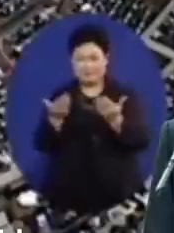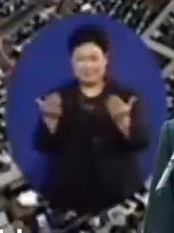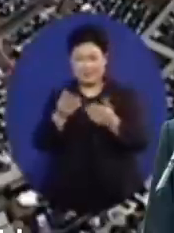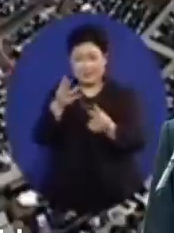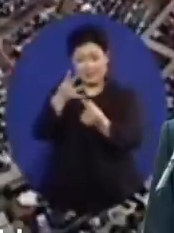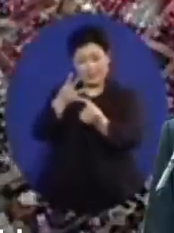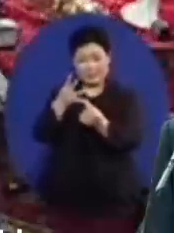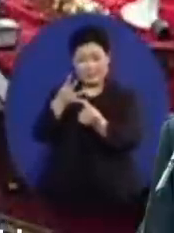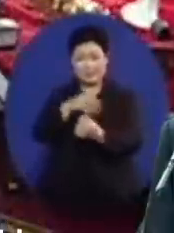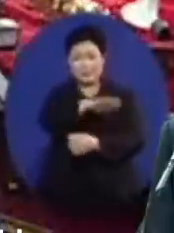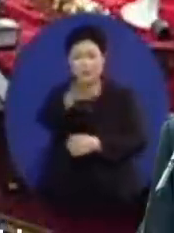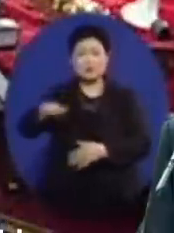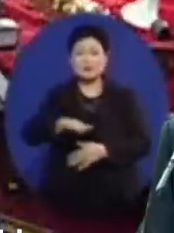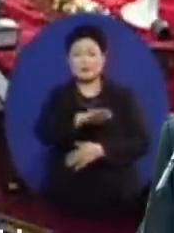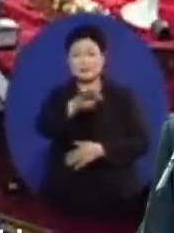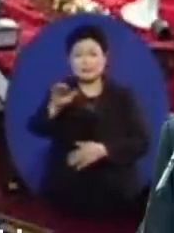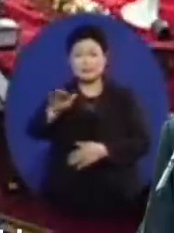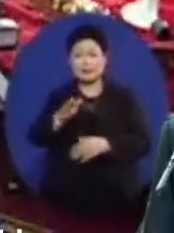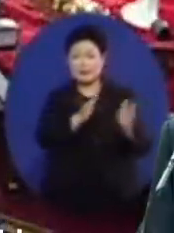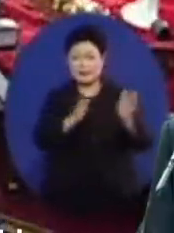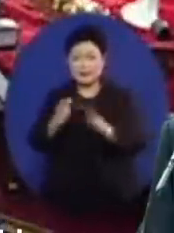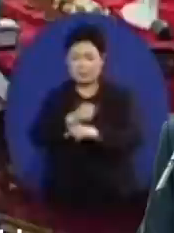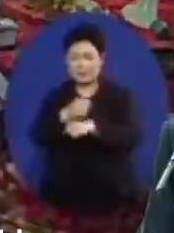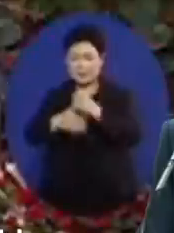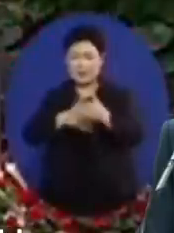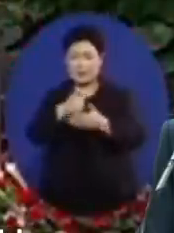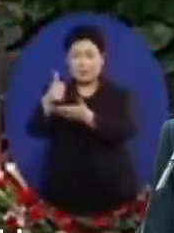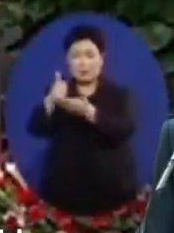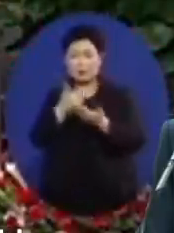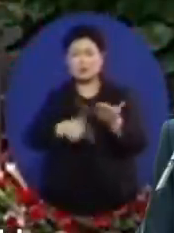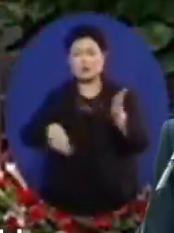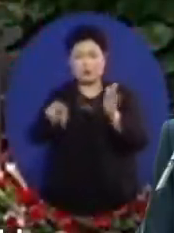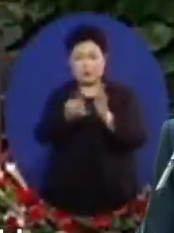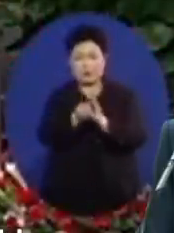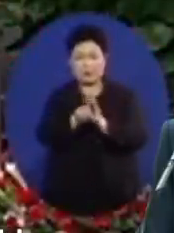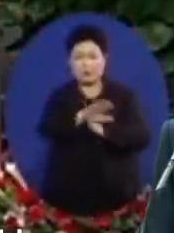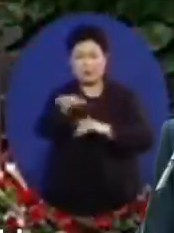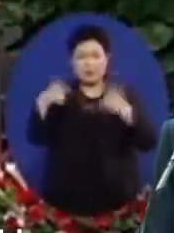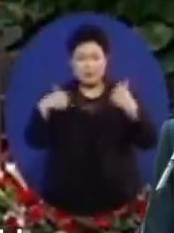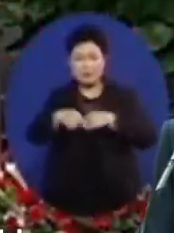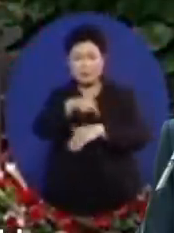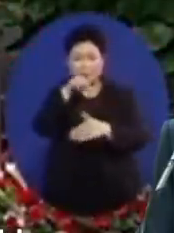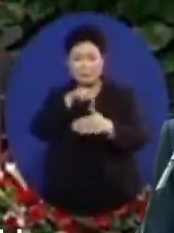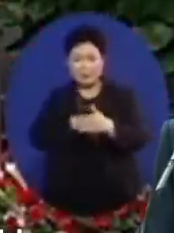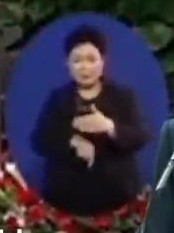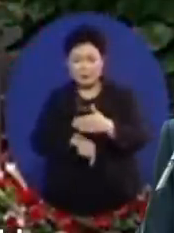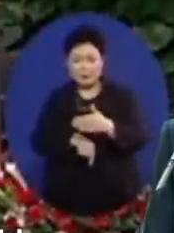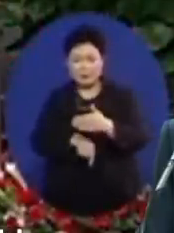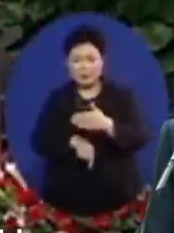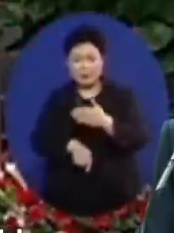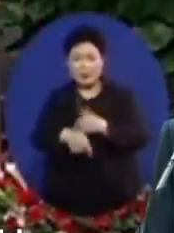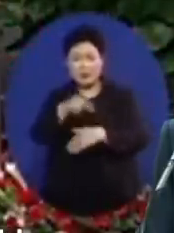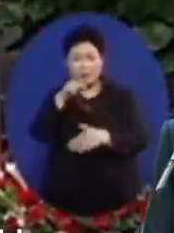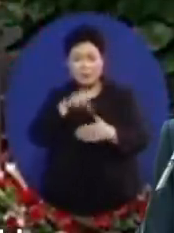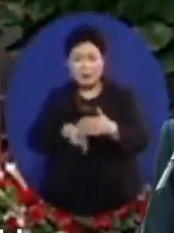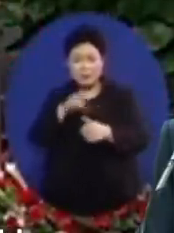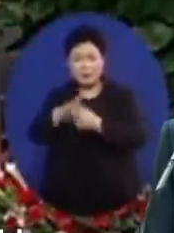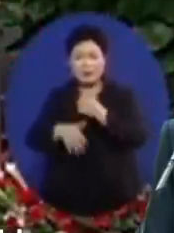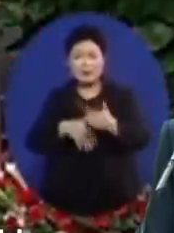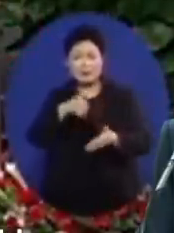넷째로 우리는 예배하시는 하나님을 모시기 위해서 우리가 늘 마음속에 어떻게 하느냐, 마음에 늘